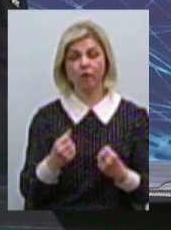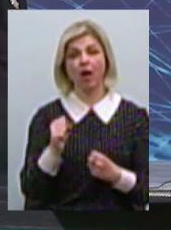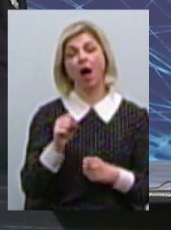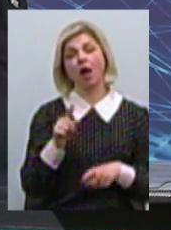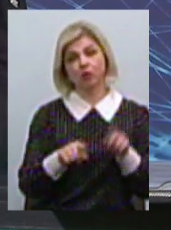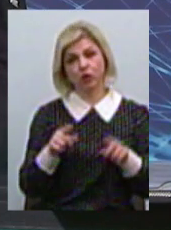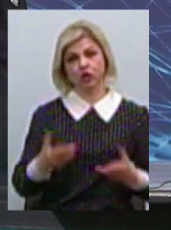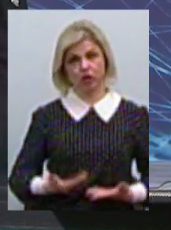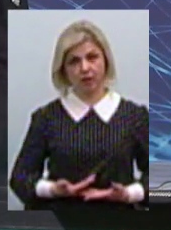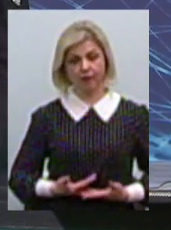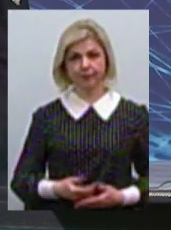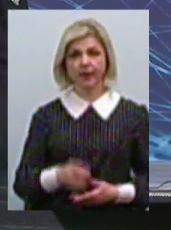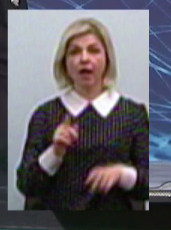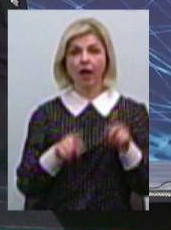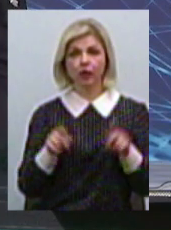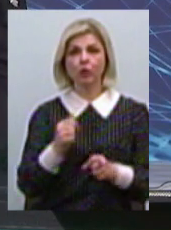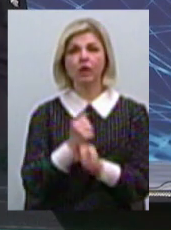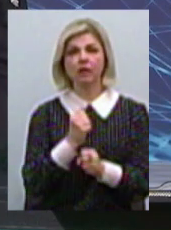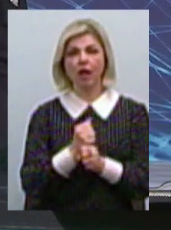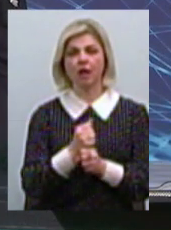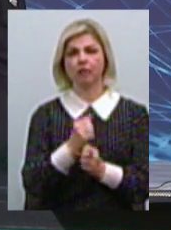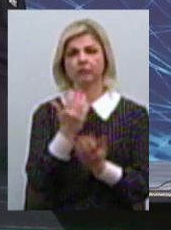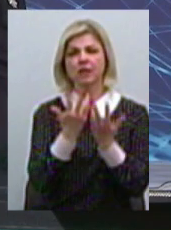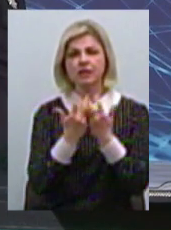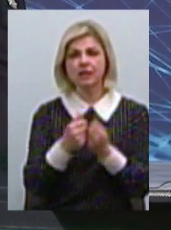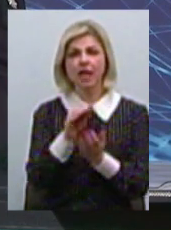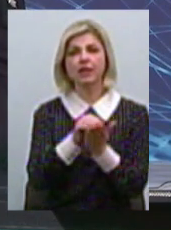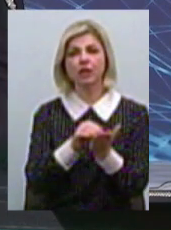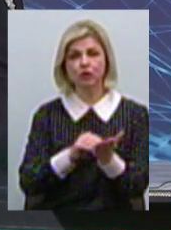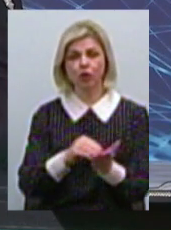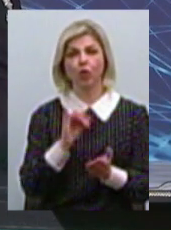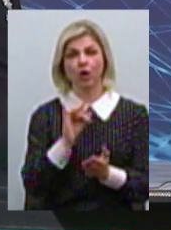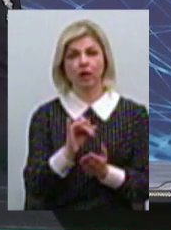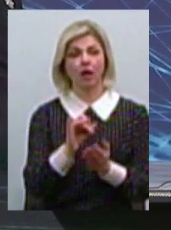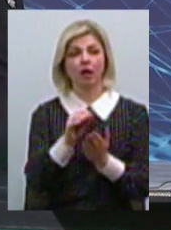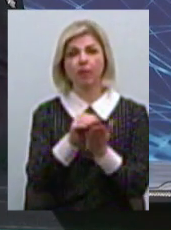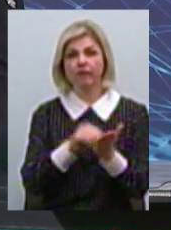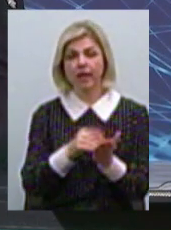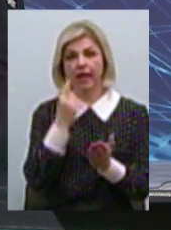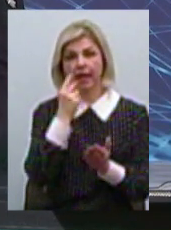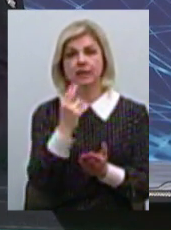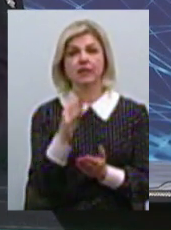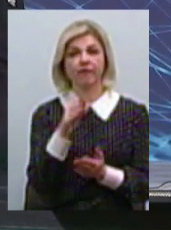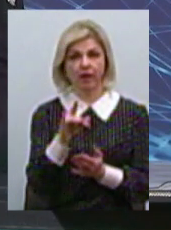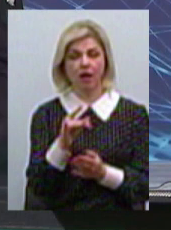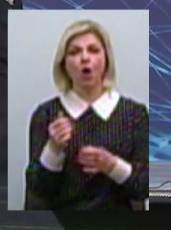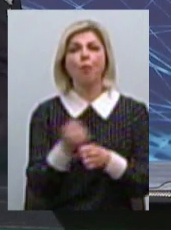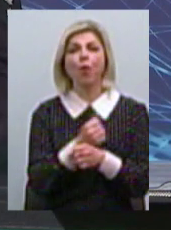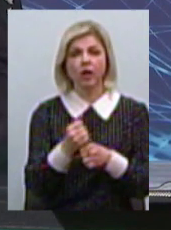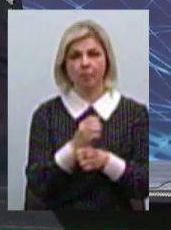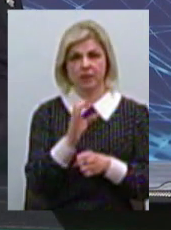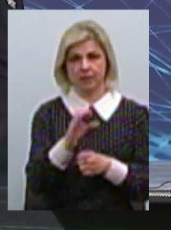життям. Іноді ми проводимо постійну статистику. Так, ми коли бачимо їх певні цифри, ми вже боремося з